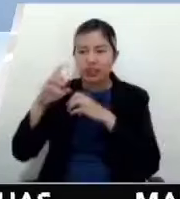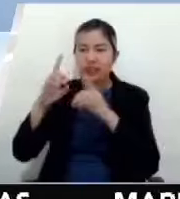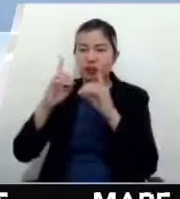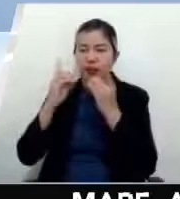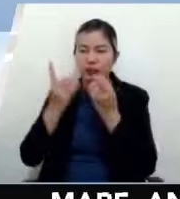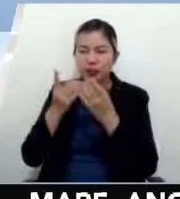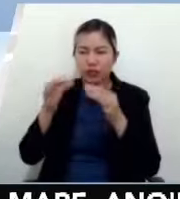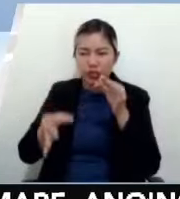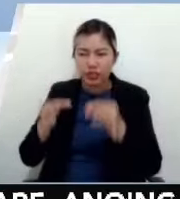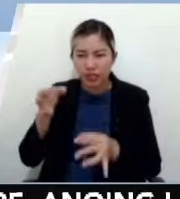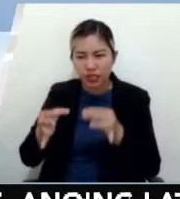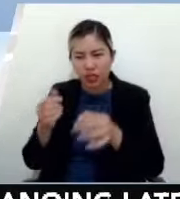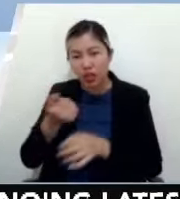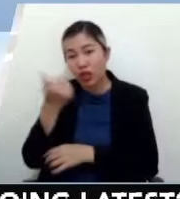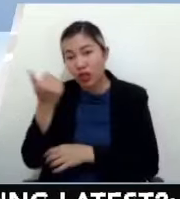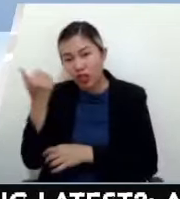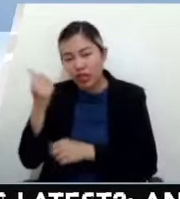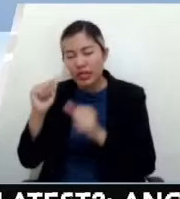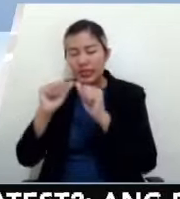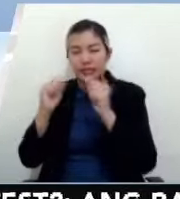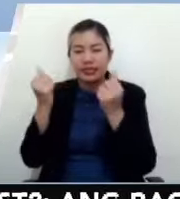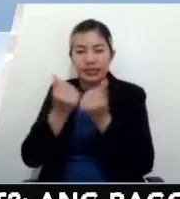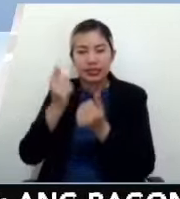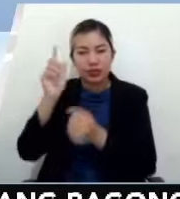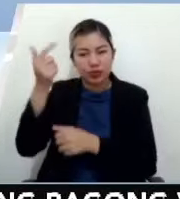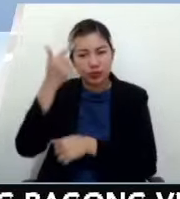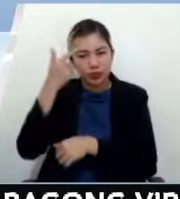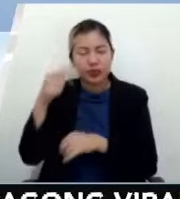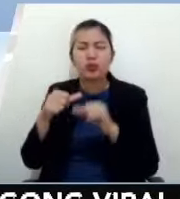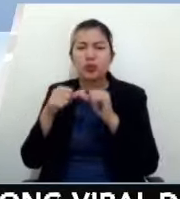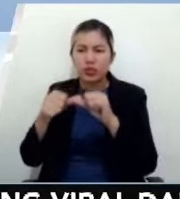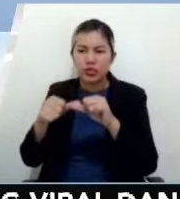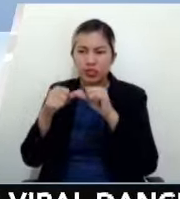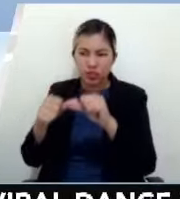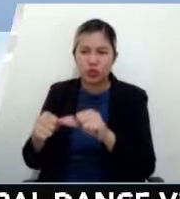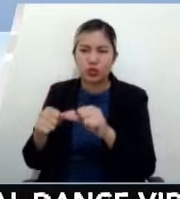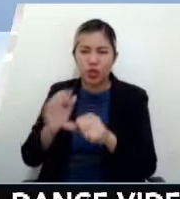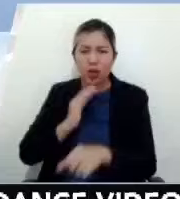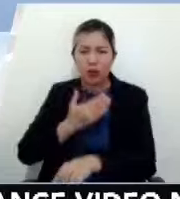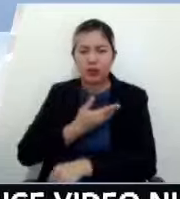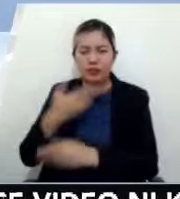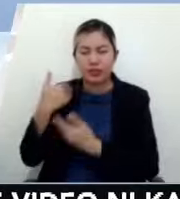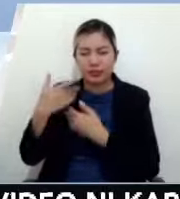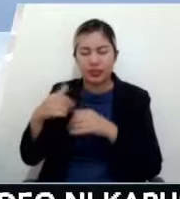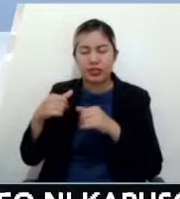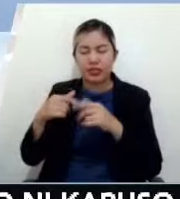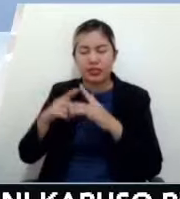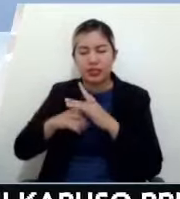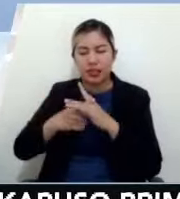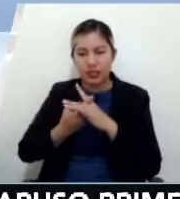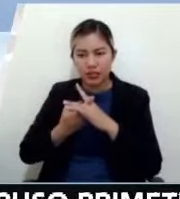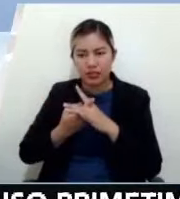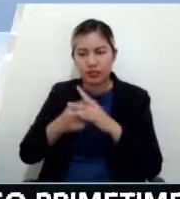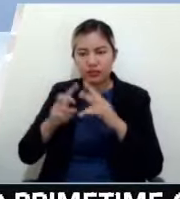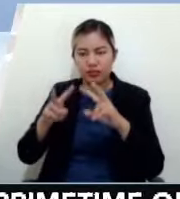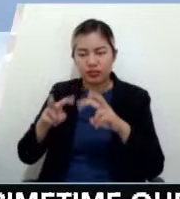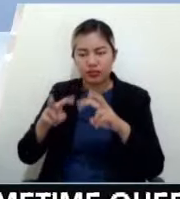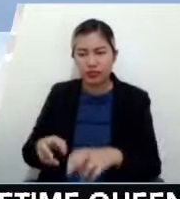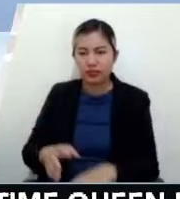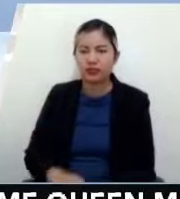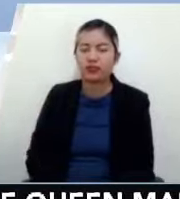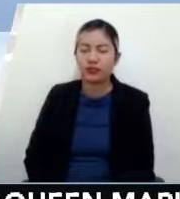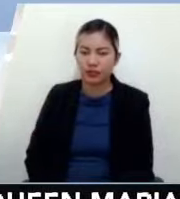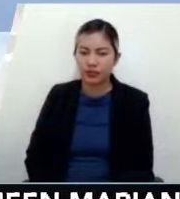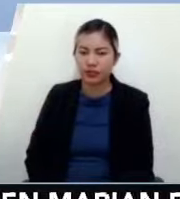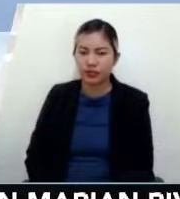law enforcement agencies ay pagpapatuloy yung nasimulan namin imbestigasyon nung ako ay justice secretary at mas